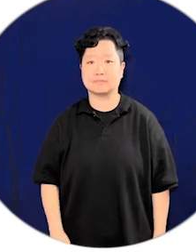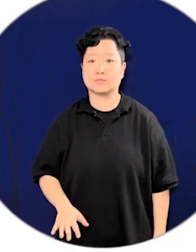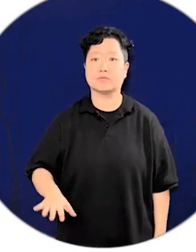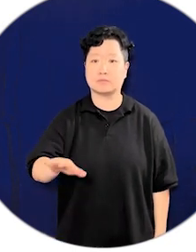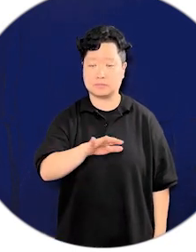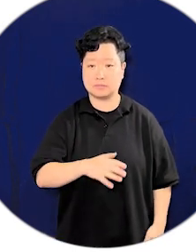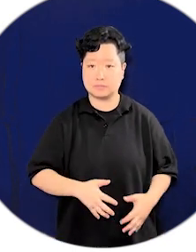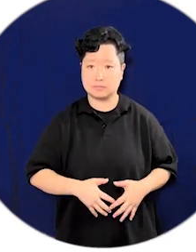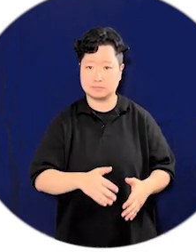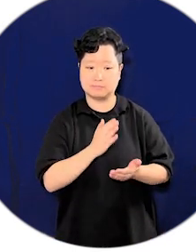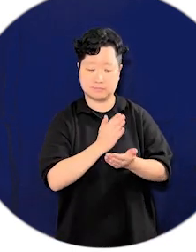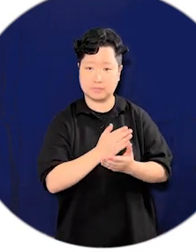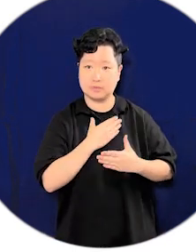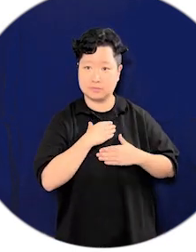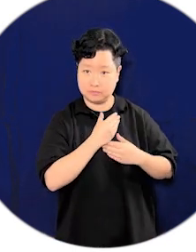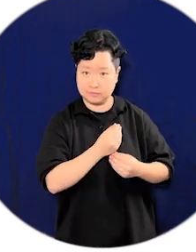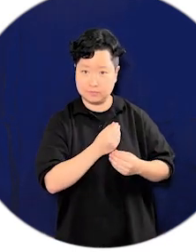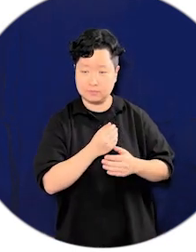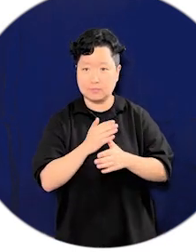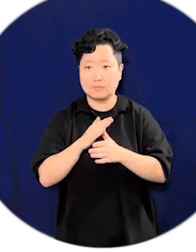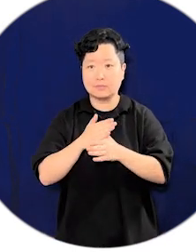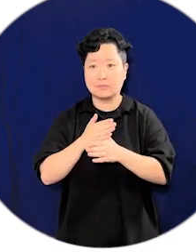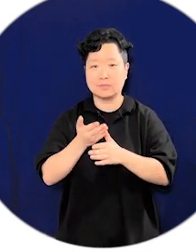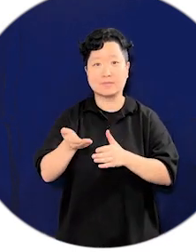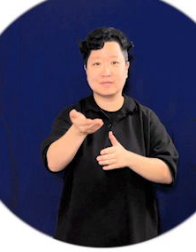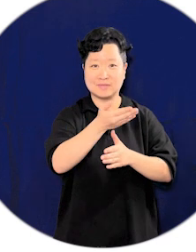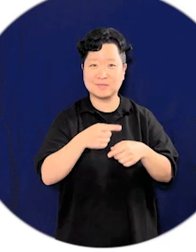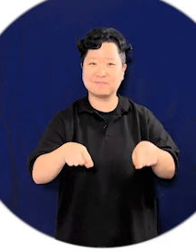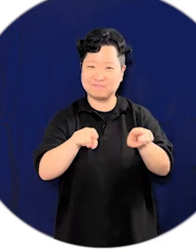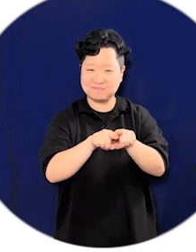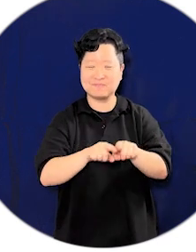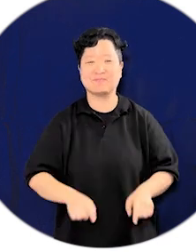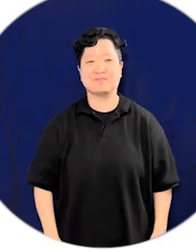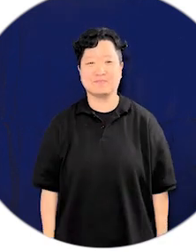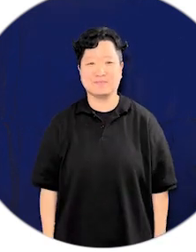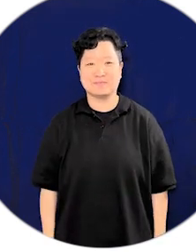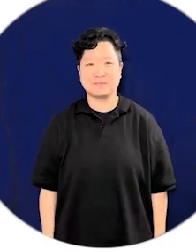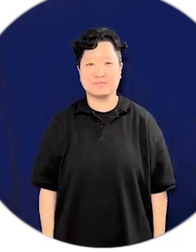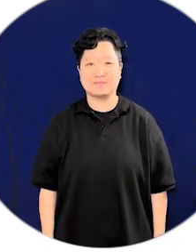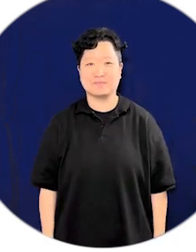모두의 안전한 임신 중지를 위해서 쉐어는 당신의 곁에 함께 하겠습니다.